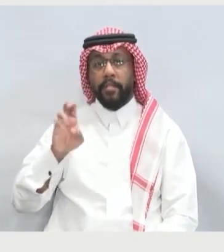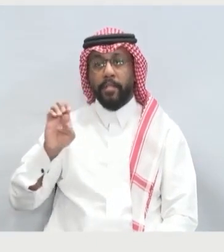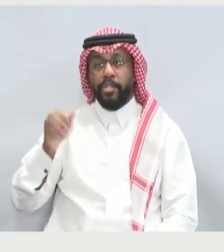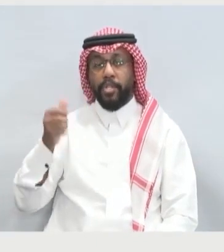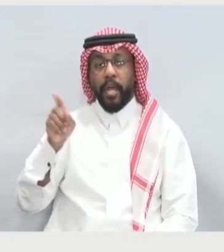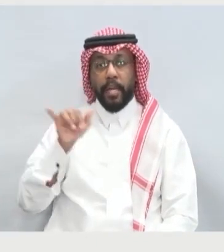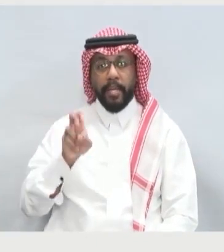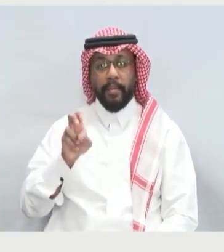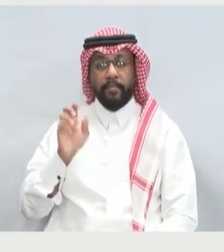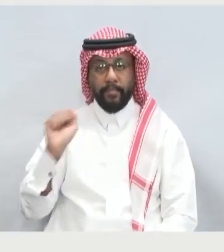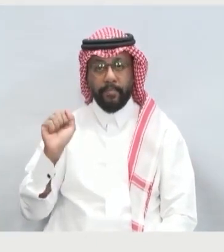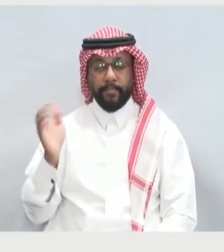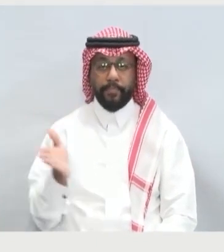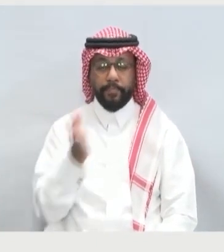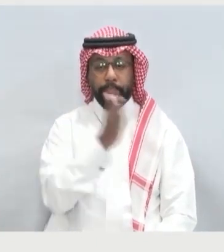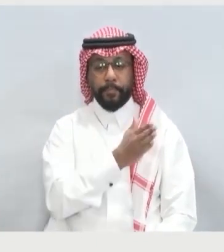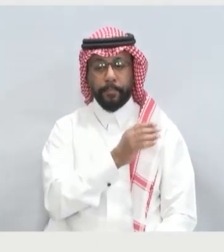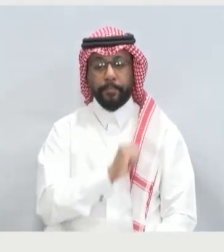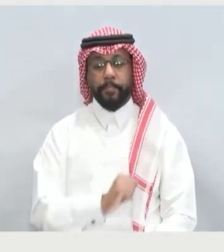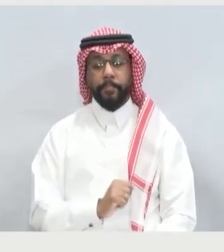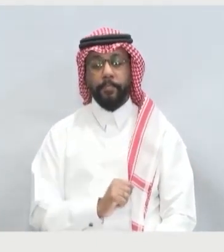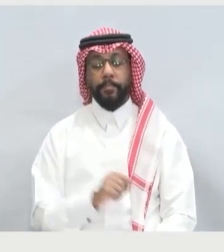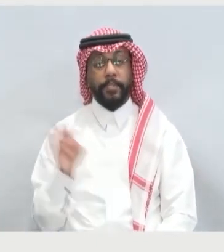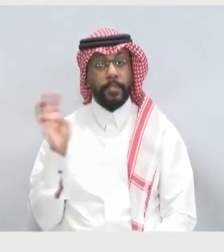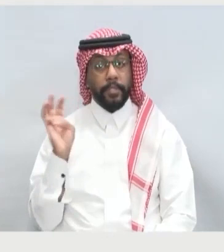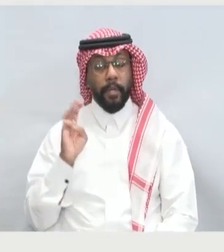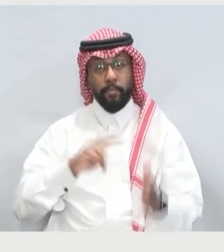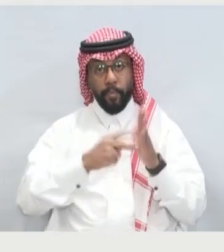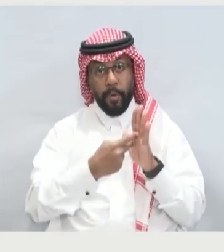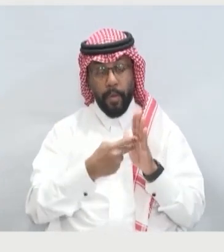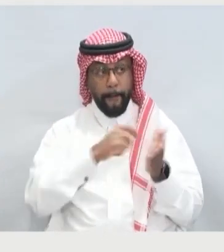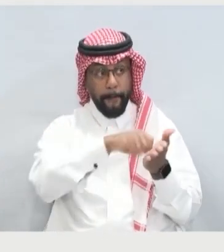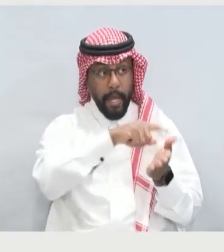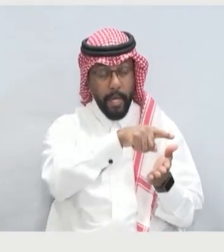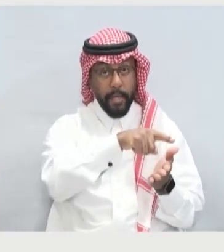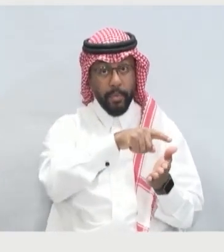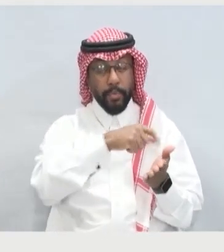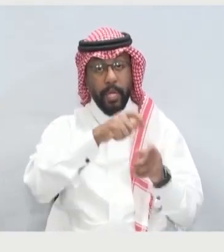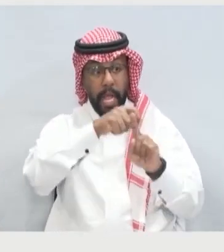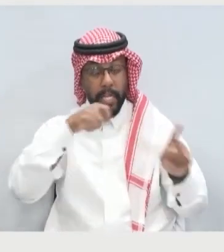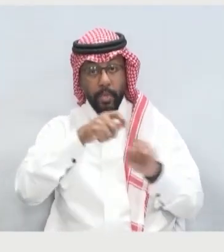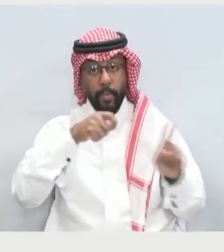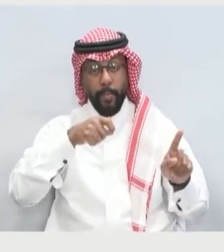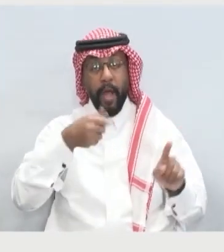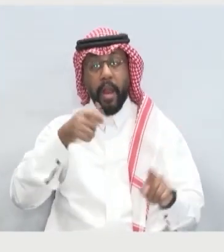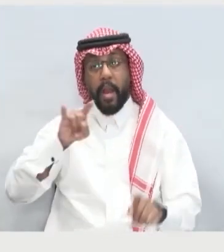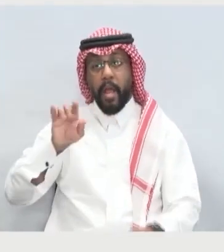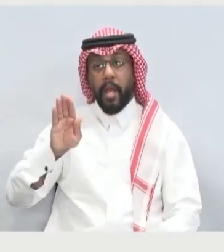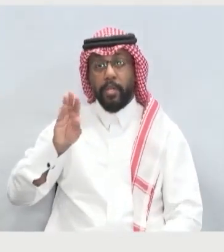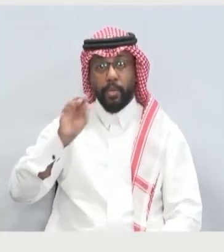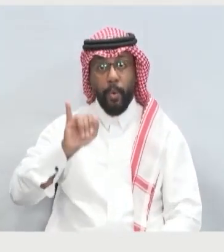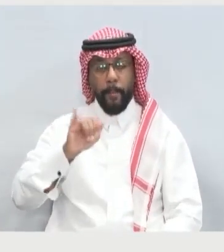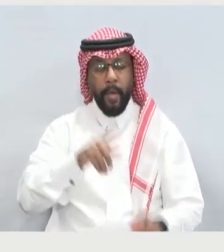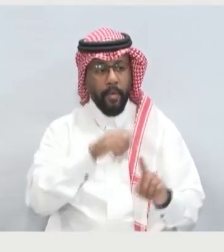الملموسه على الرغم من امكانيه بيع الاسهم في الشركات الاخرى وتحويلها نقد كما ذكرنا الاسهم تعتبر من الادوات القصيره وبامكان ان نحولها الى